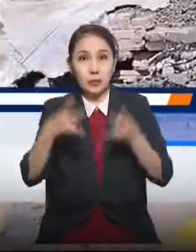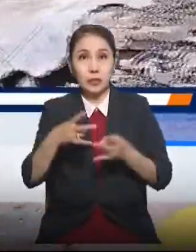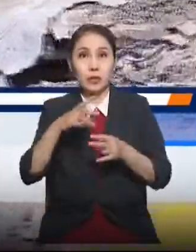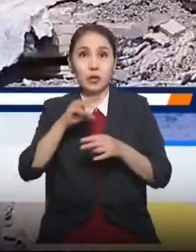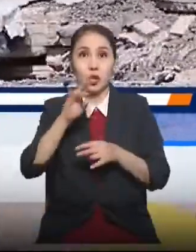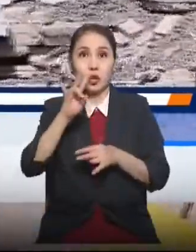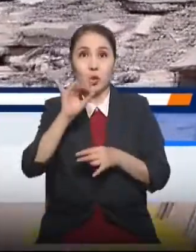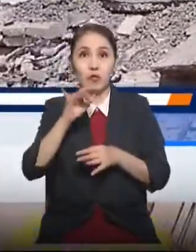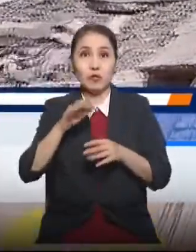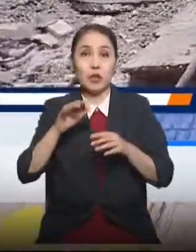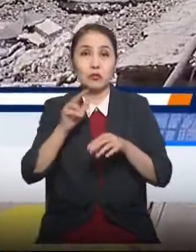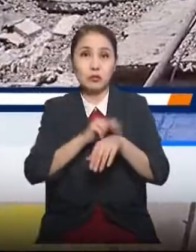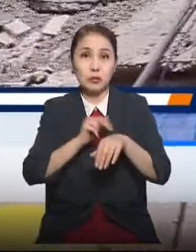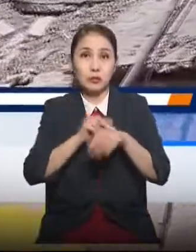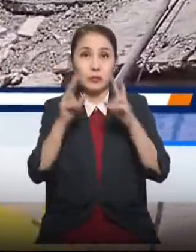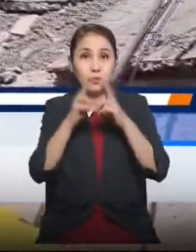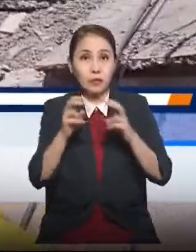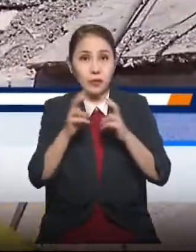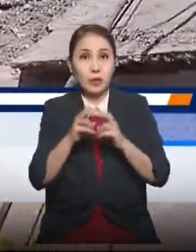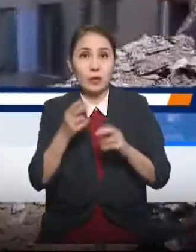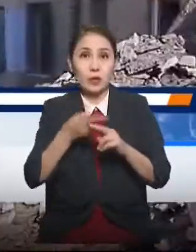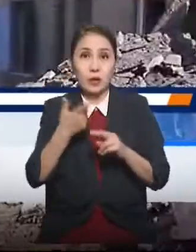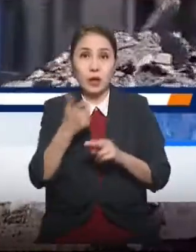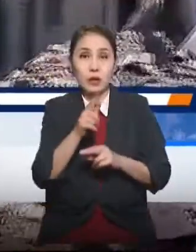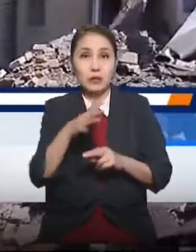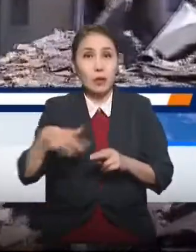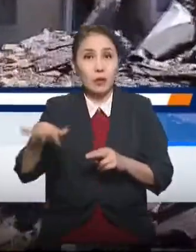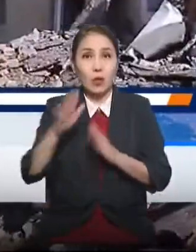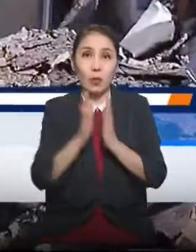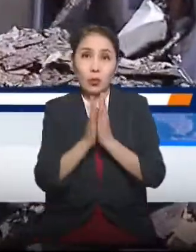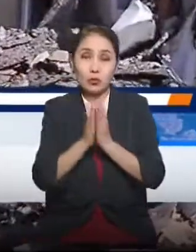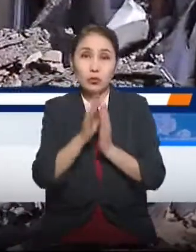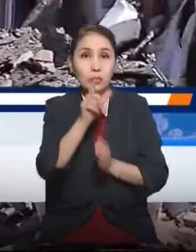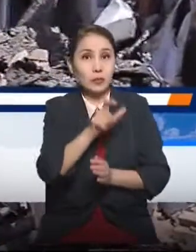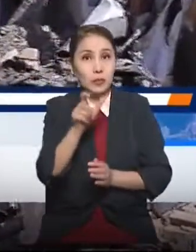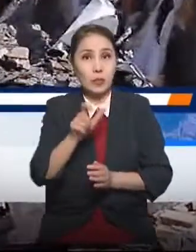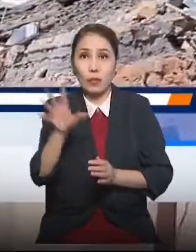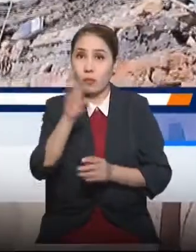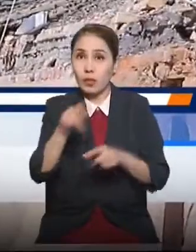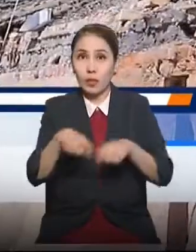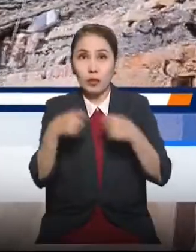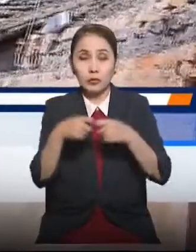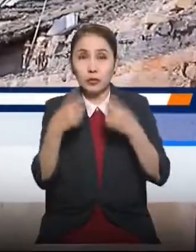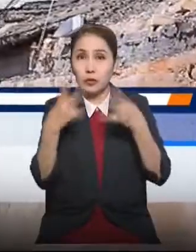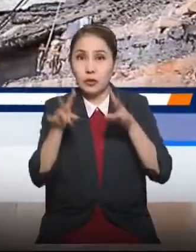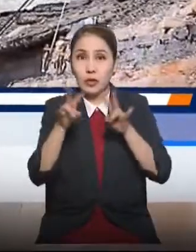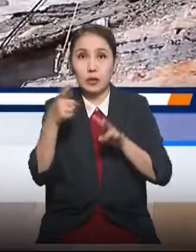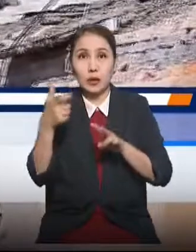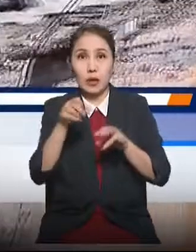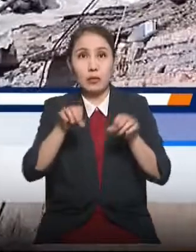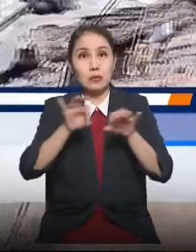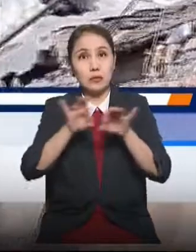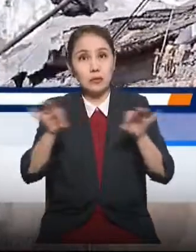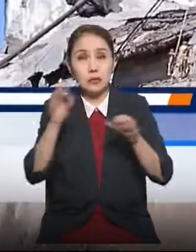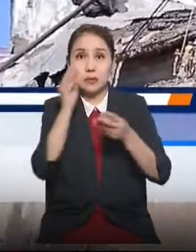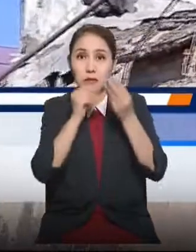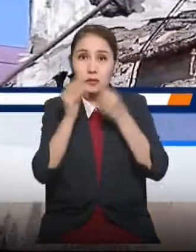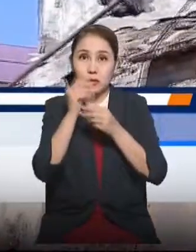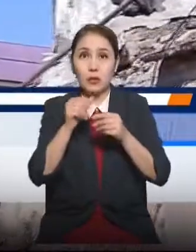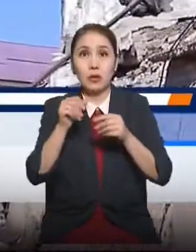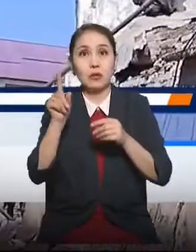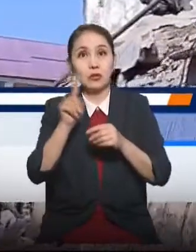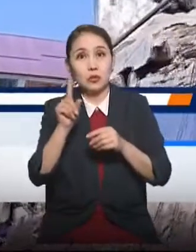возбуждено уголовное дело. Пользуясь случаем, АО «Худудгаз Таманот» просит потребителей не нарушать правила пользования природным газом и не использовать